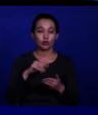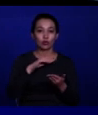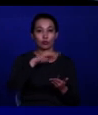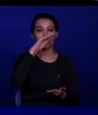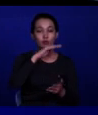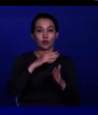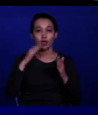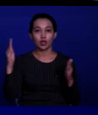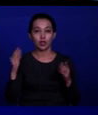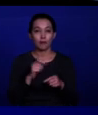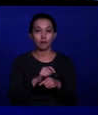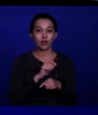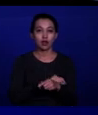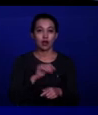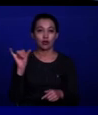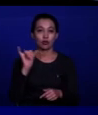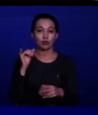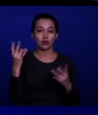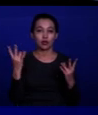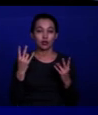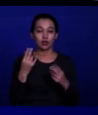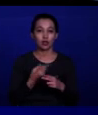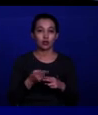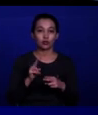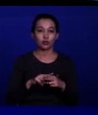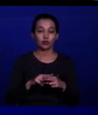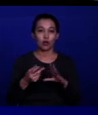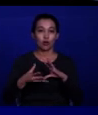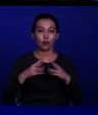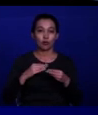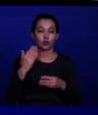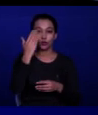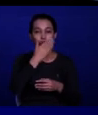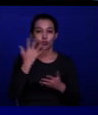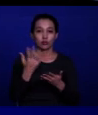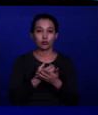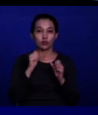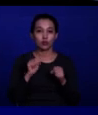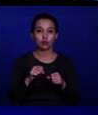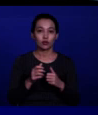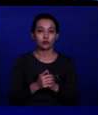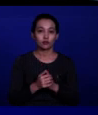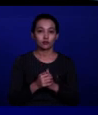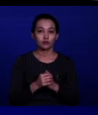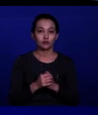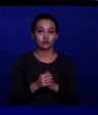shunda xonaning yuzi kelib chiqadi. Ikkinchi topshiriq quyidagicha